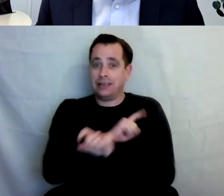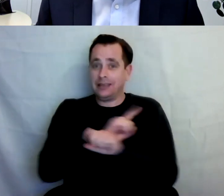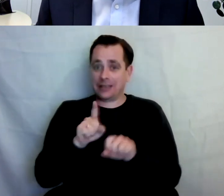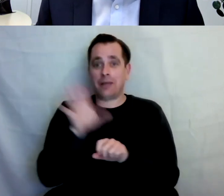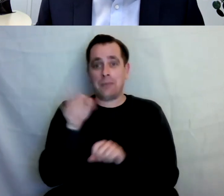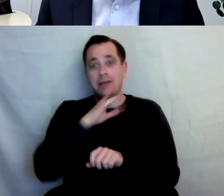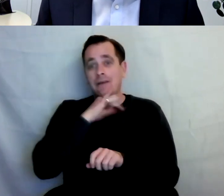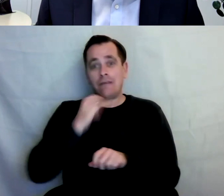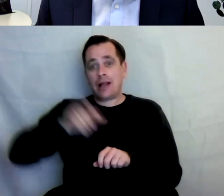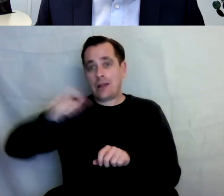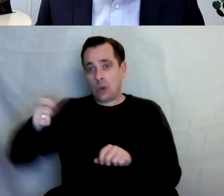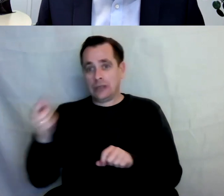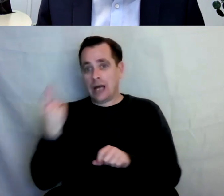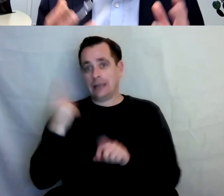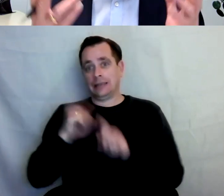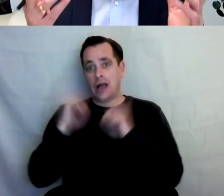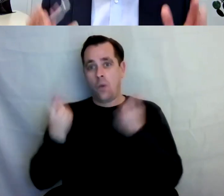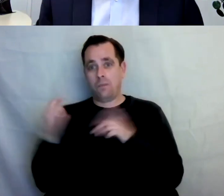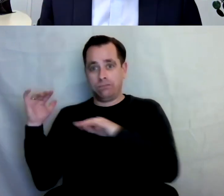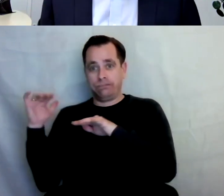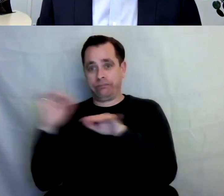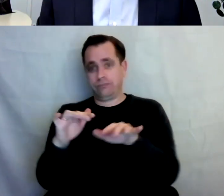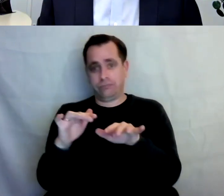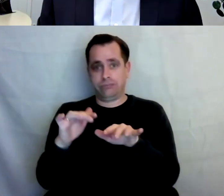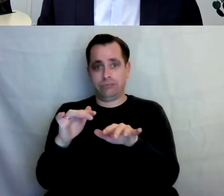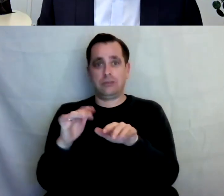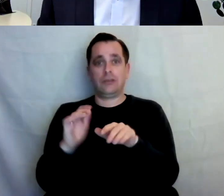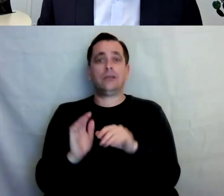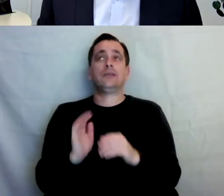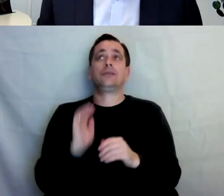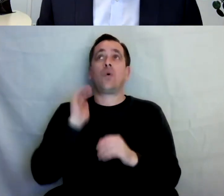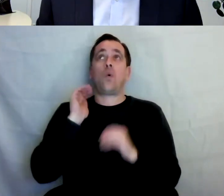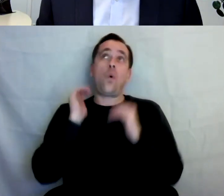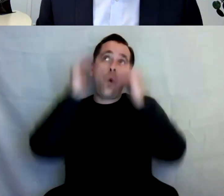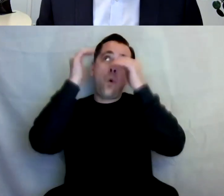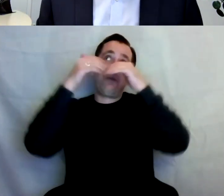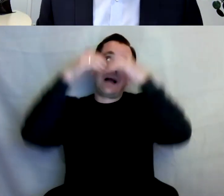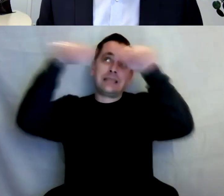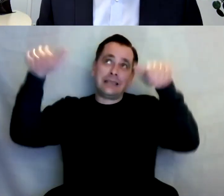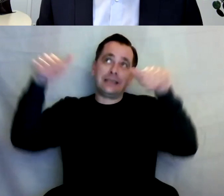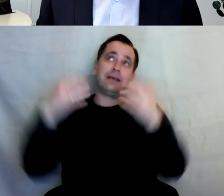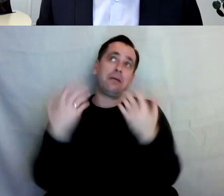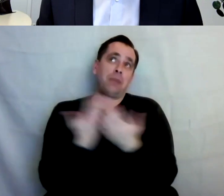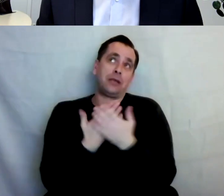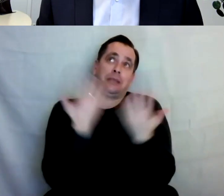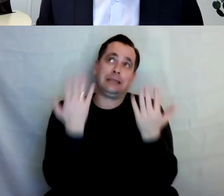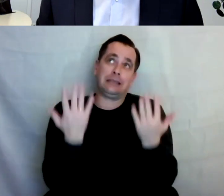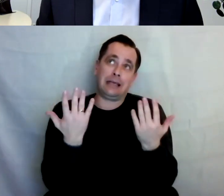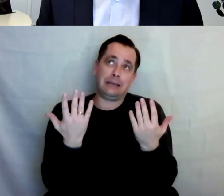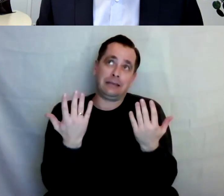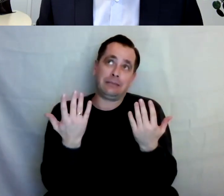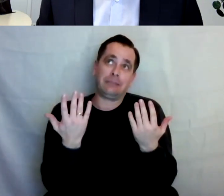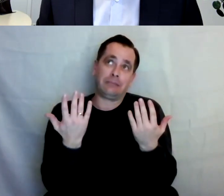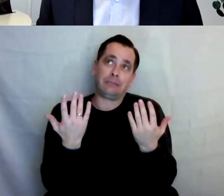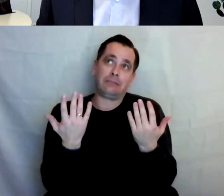jetzt relativ. Die Obergrenze von 10 ist, finde ich, eine sehr sinnvolle, ein kleiner Gottesdienst und dafür mehrere bedeutet mehr Arbeit, aber vielleicht ist das auch